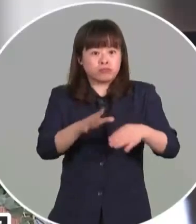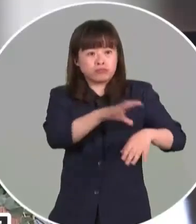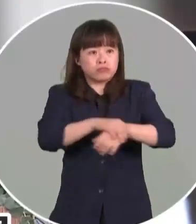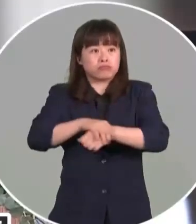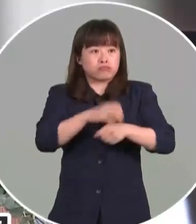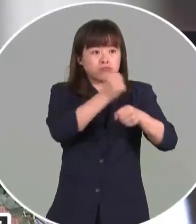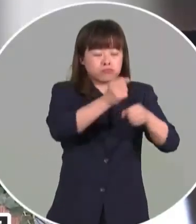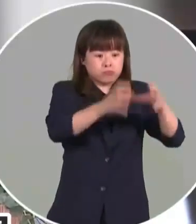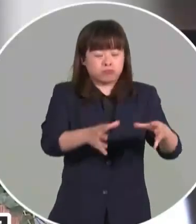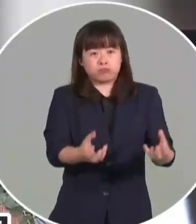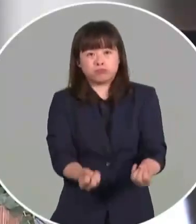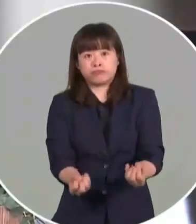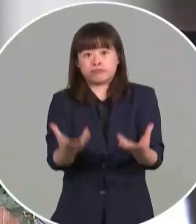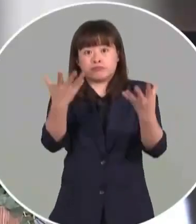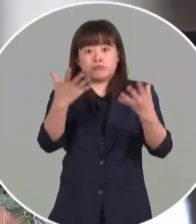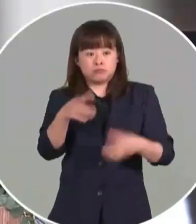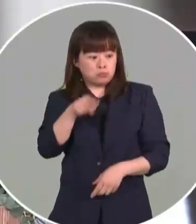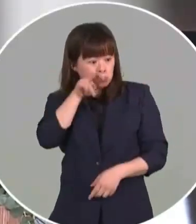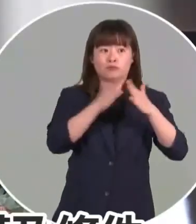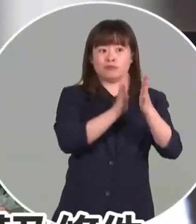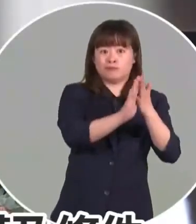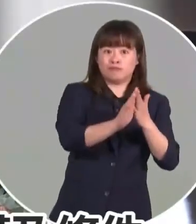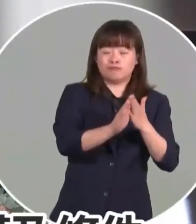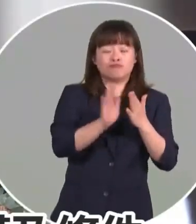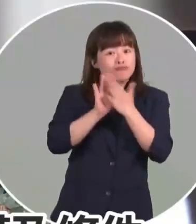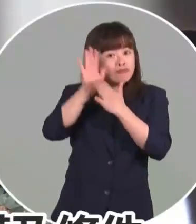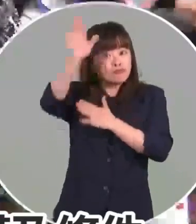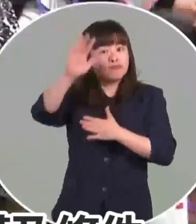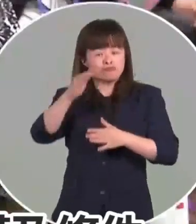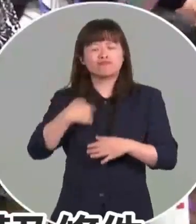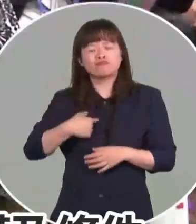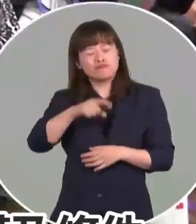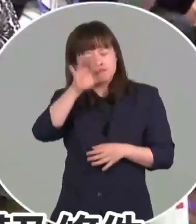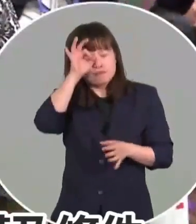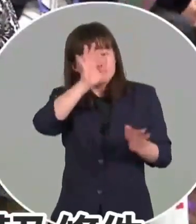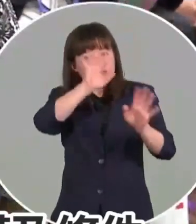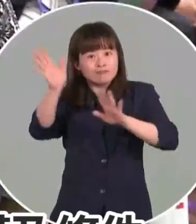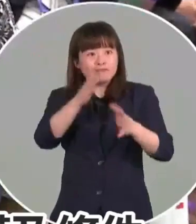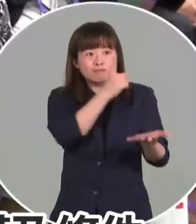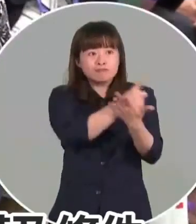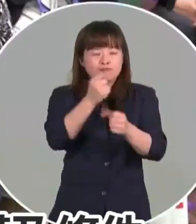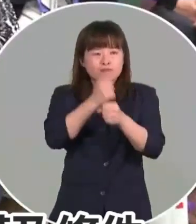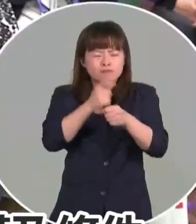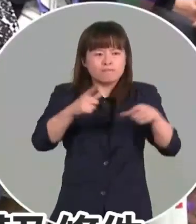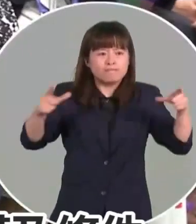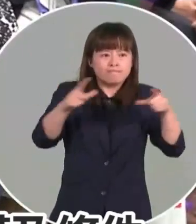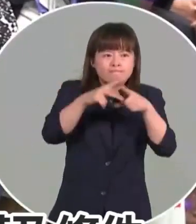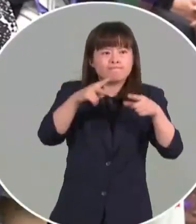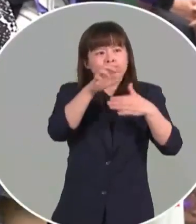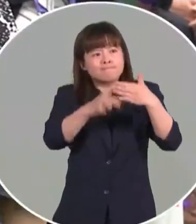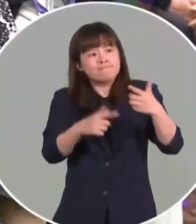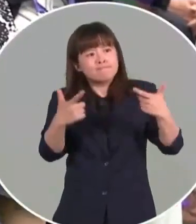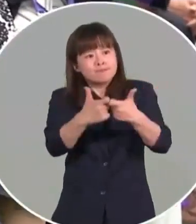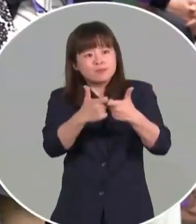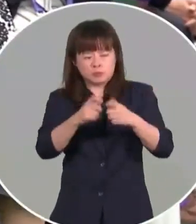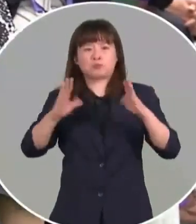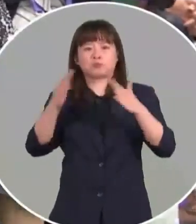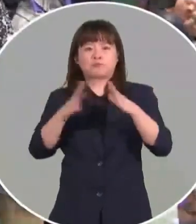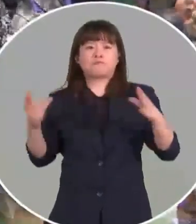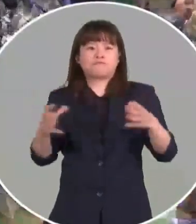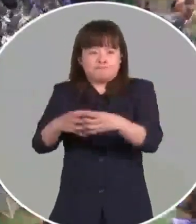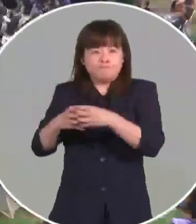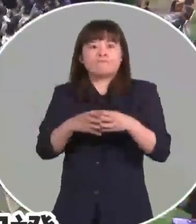动了相关产业的发展，就是最好的例子。未来我们也会视各产业的规模及条件组成国家